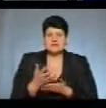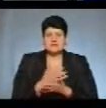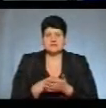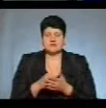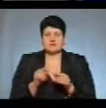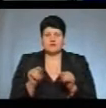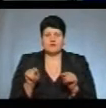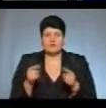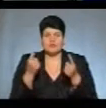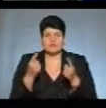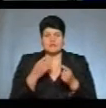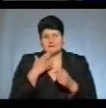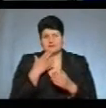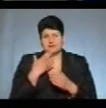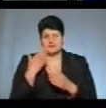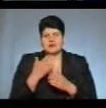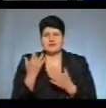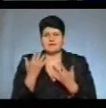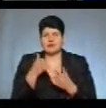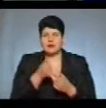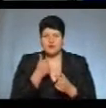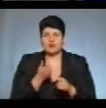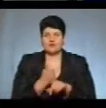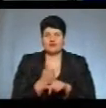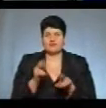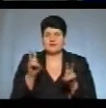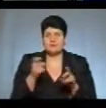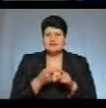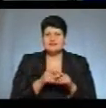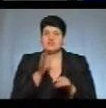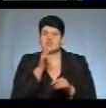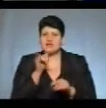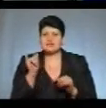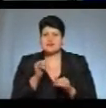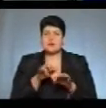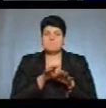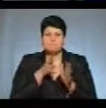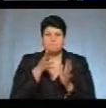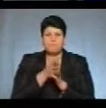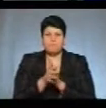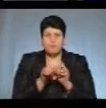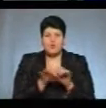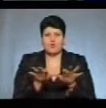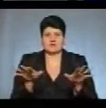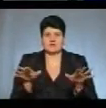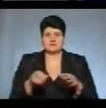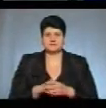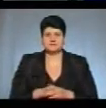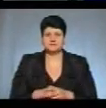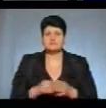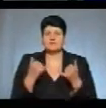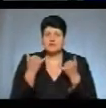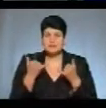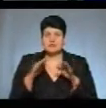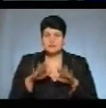за останні кілька років. Головні теми експозиції – час і простір, повідомила прес-секретар арт-галереї «Бункермус» Анна Золотнюк. Зараз на